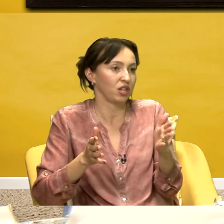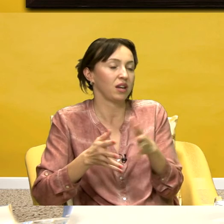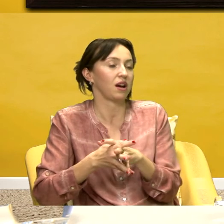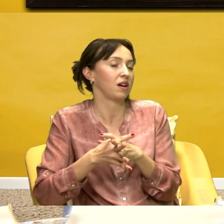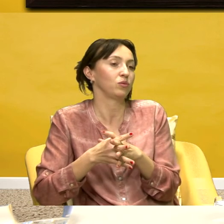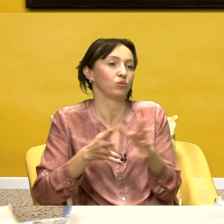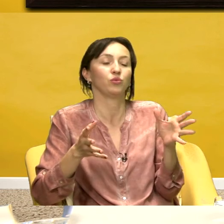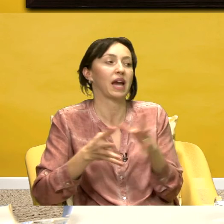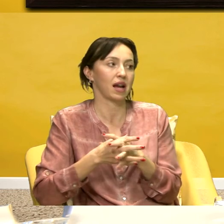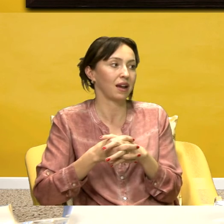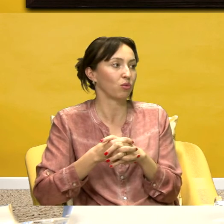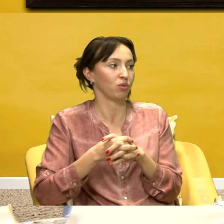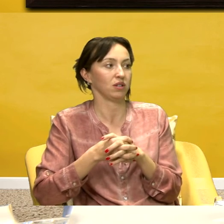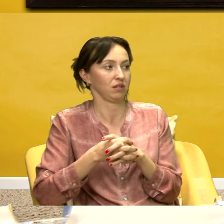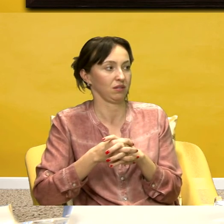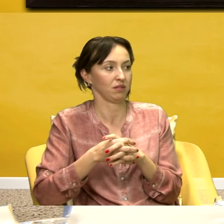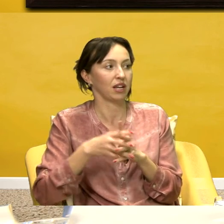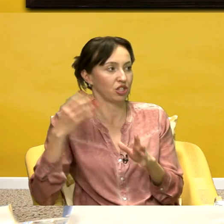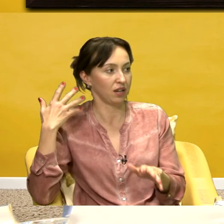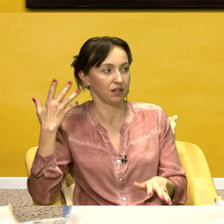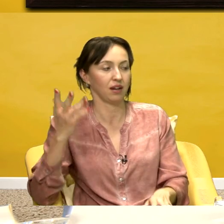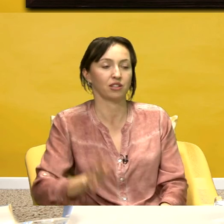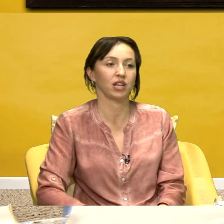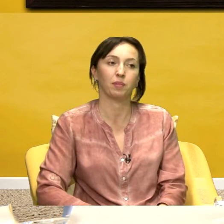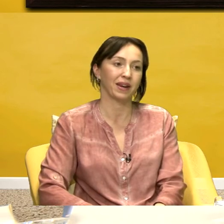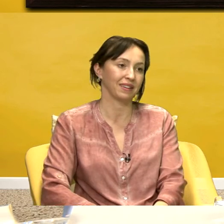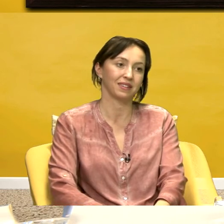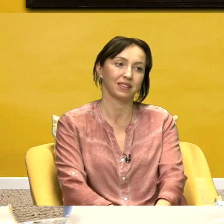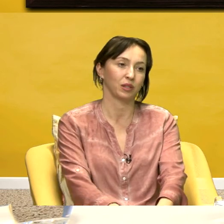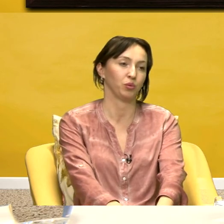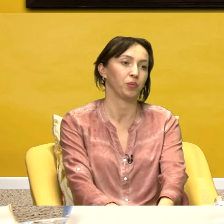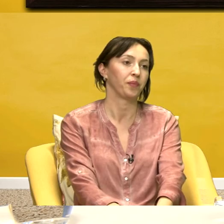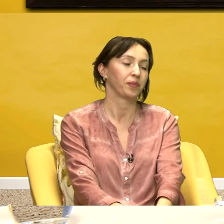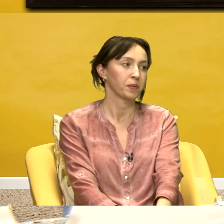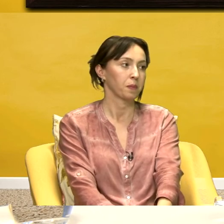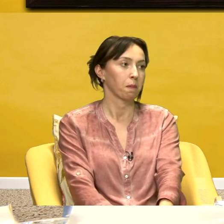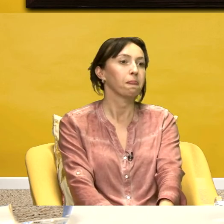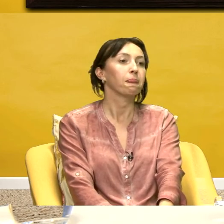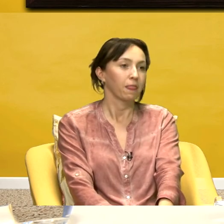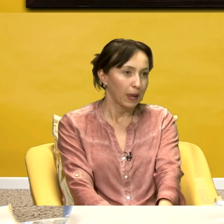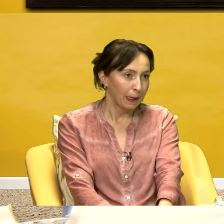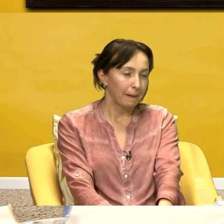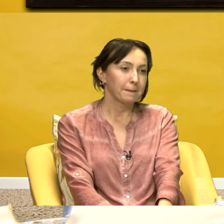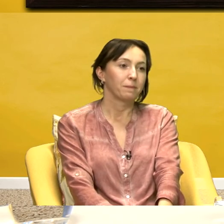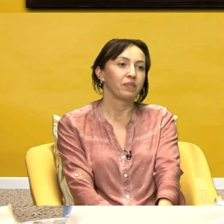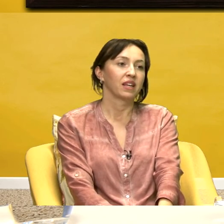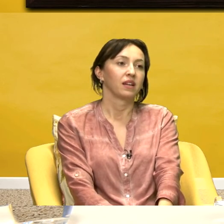De aceea nu ia în calcul Nu e acea acel variantă. implant. Nu. Am